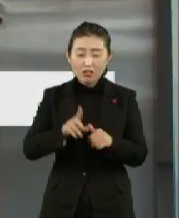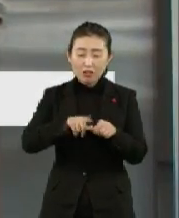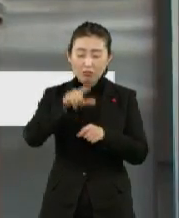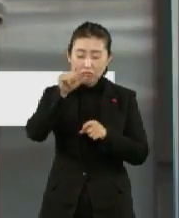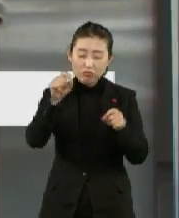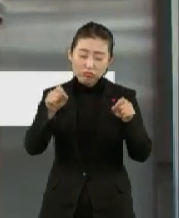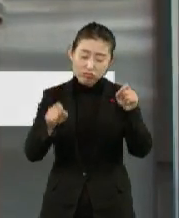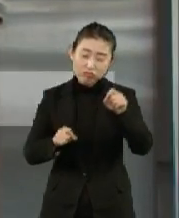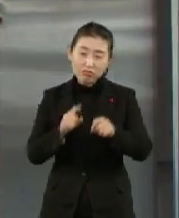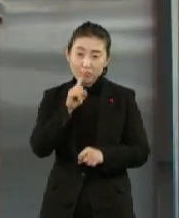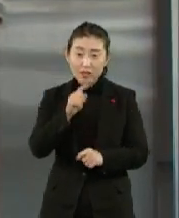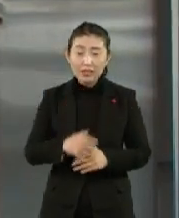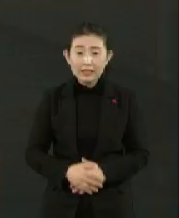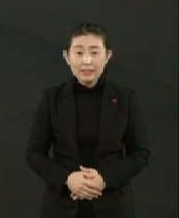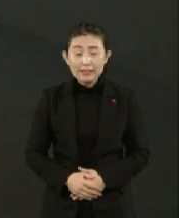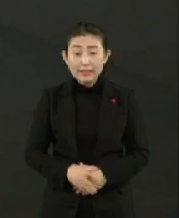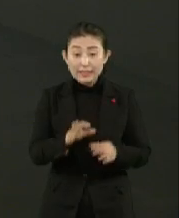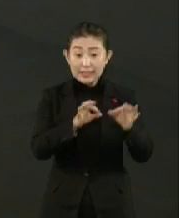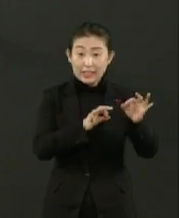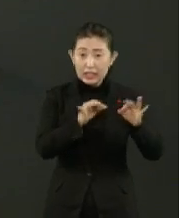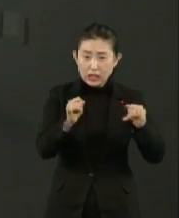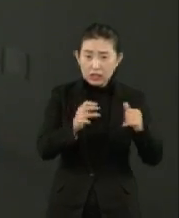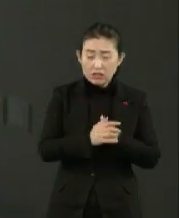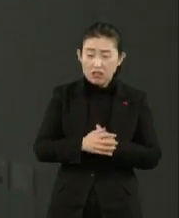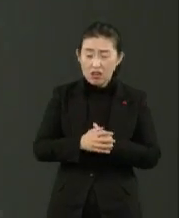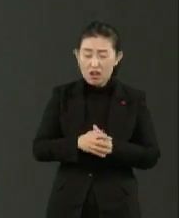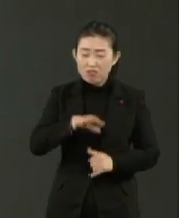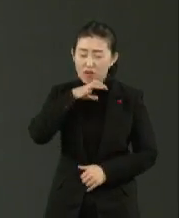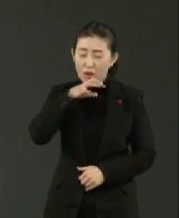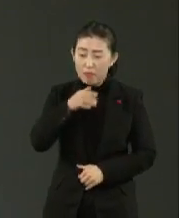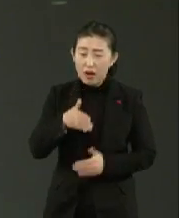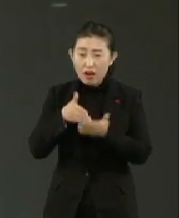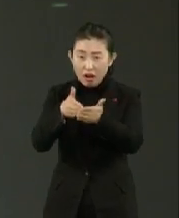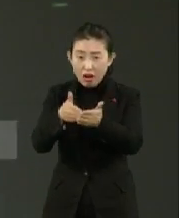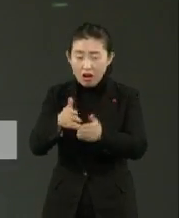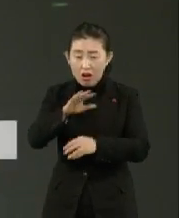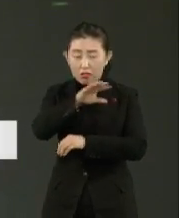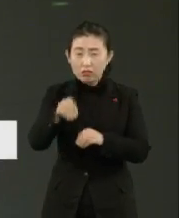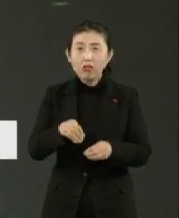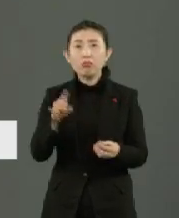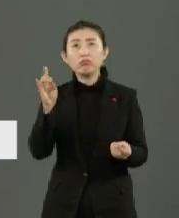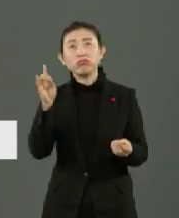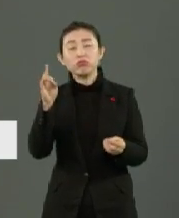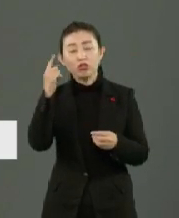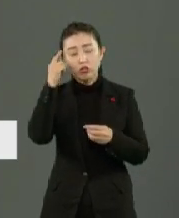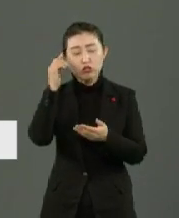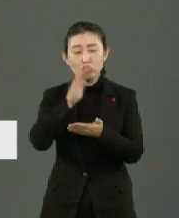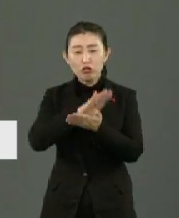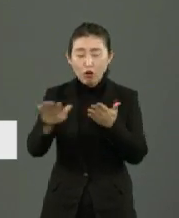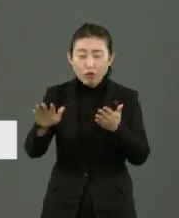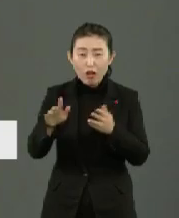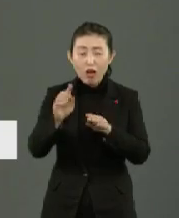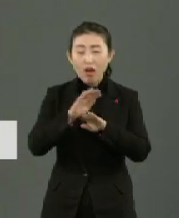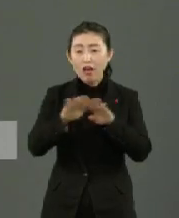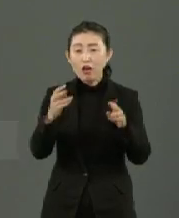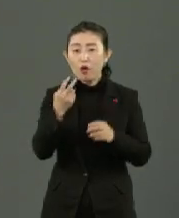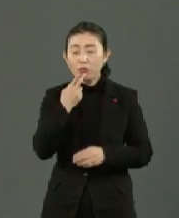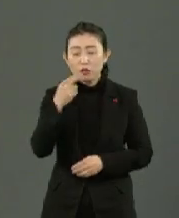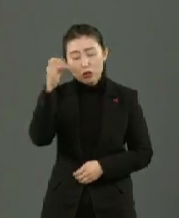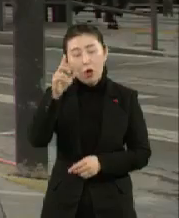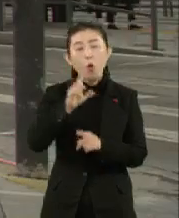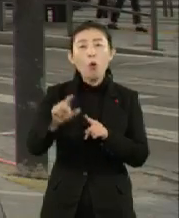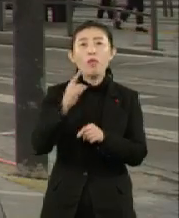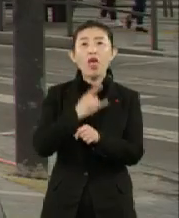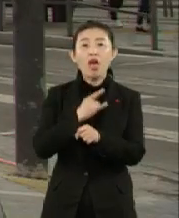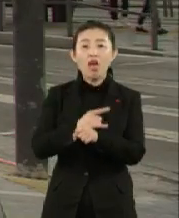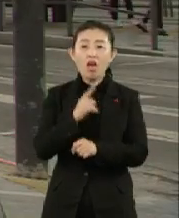거네요. 그렇죠. 상인들의 처절한 외침에도 답을 내놓지 못하는 행복청. 고민하겠습니다라는 기계적인 답변이